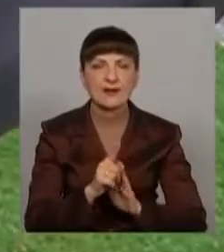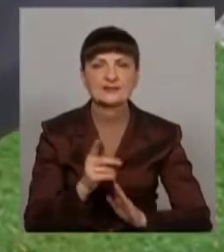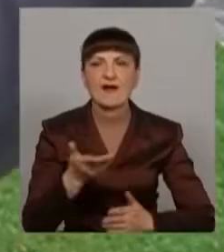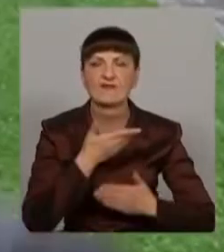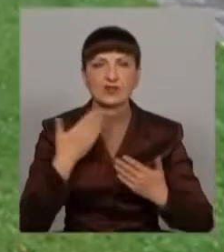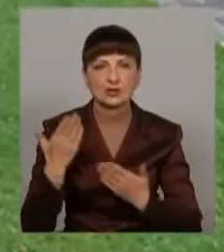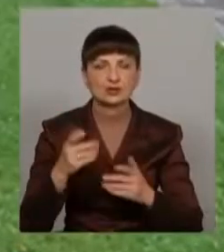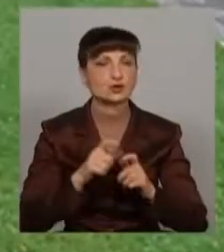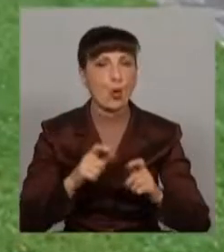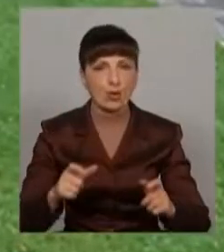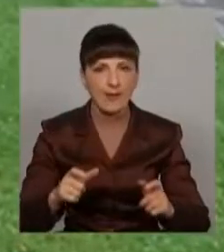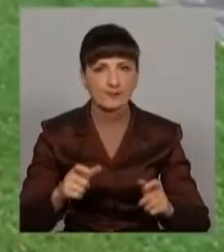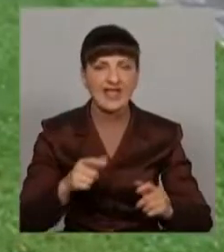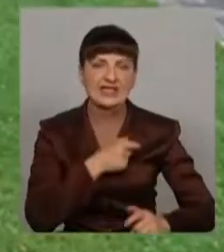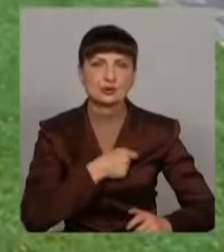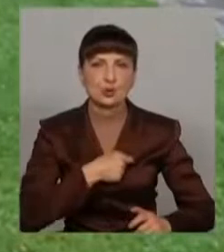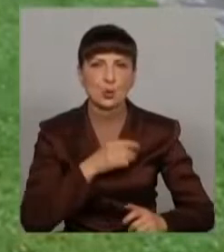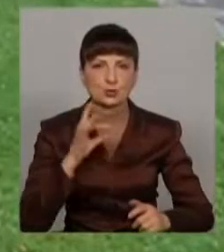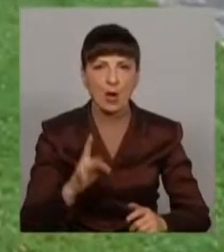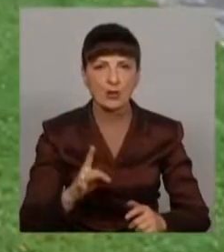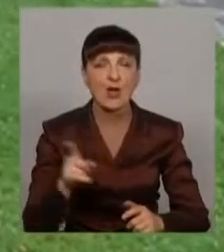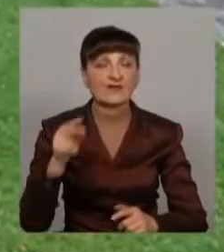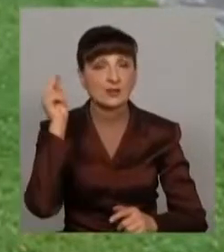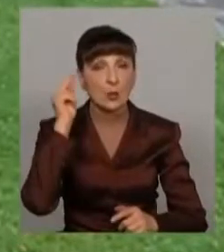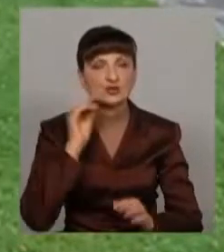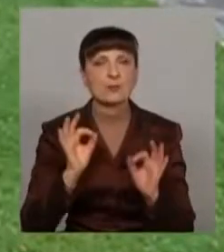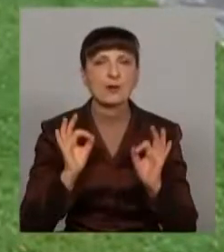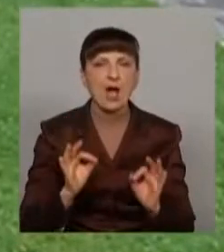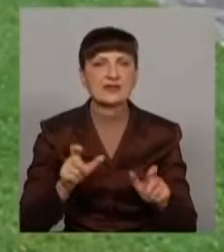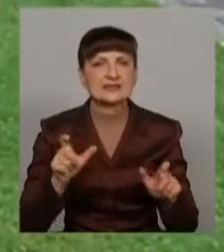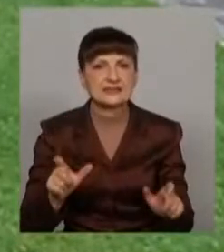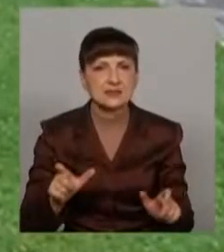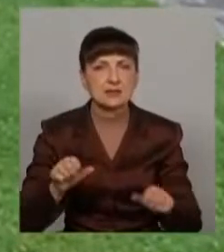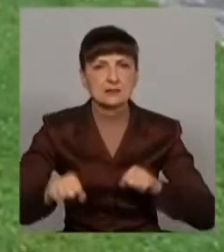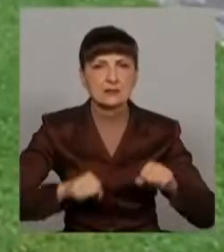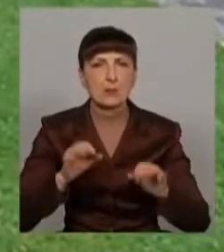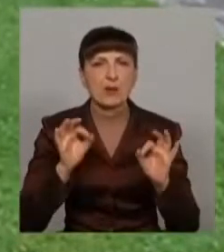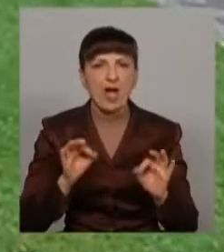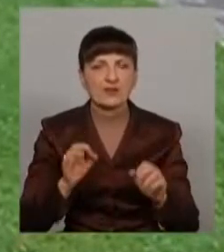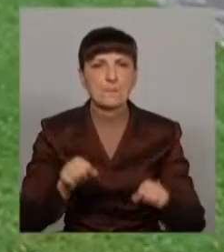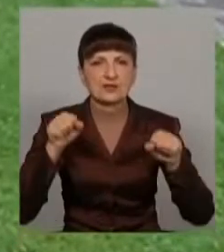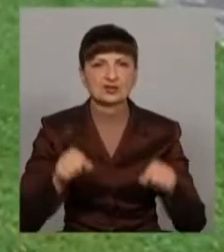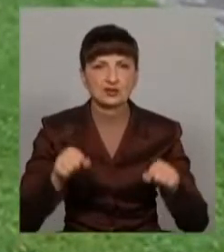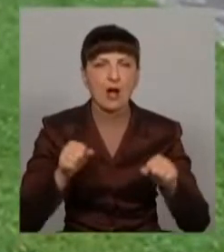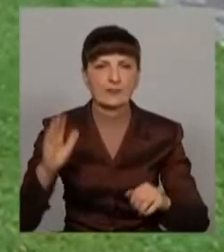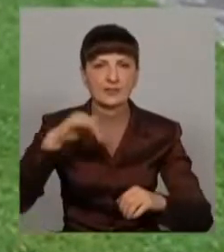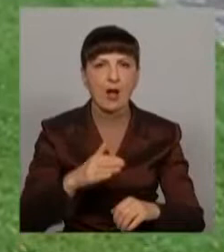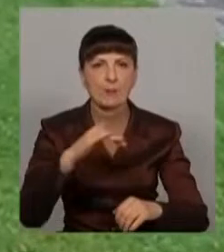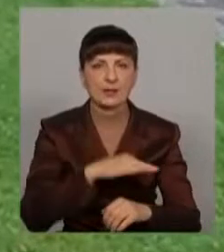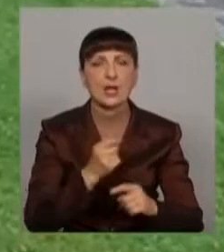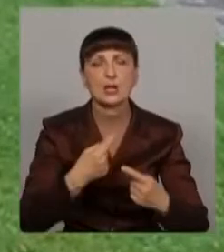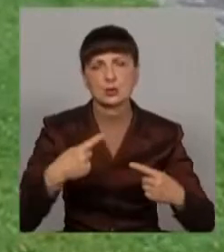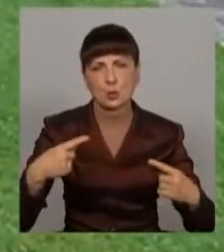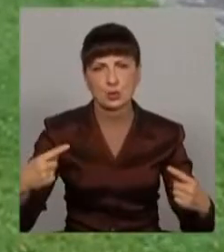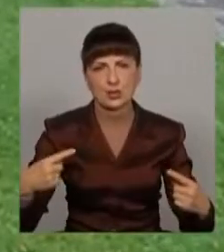нашей школе с инструкторами. Там вы научитесь правильной стойке, правильному прыжкам на трамплинах и прочим